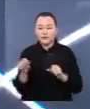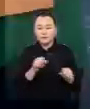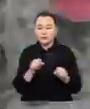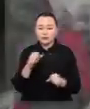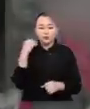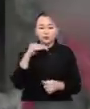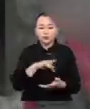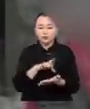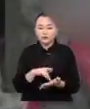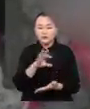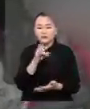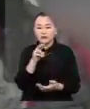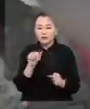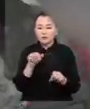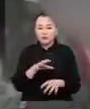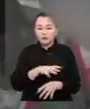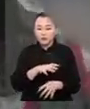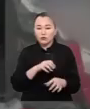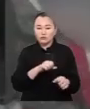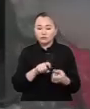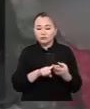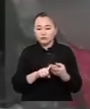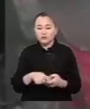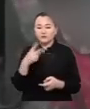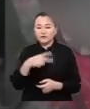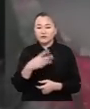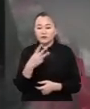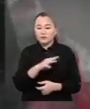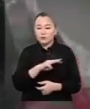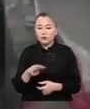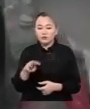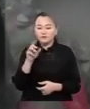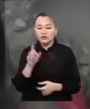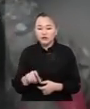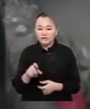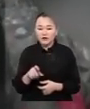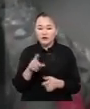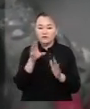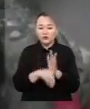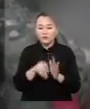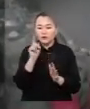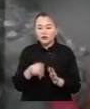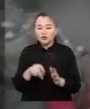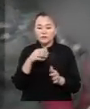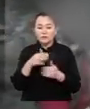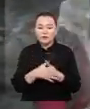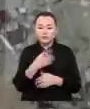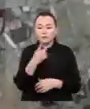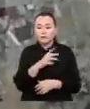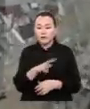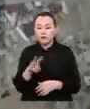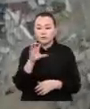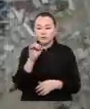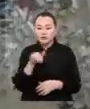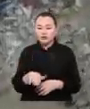Землетрясение в Турции и Сирии могло затронуть около 23 миллионов человек, в том числе почти 1,5 миллиона